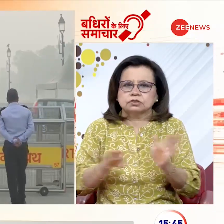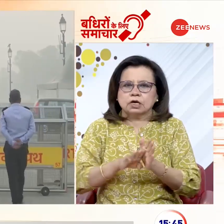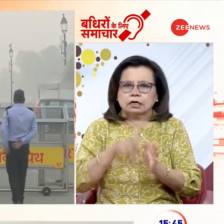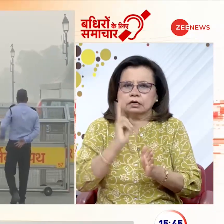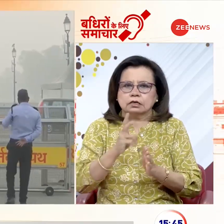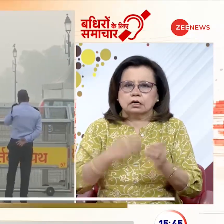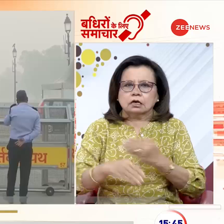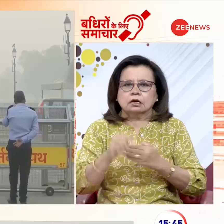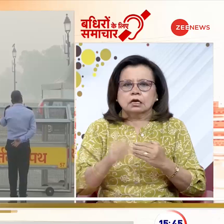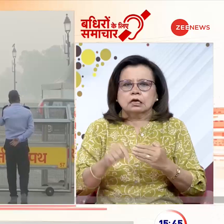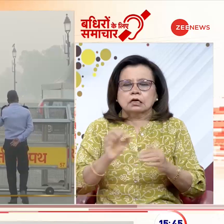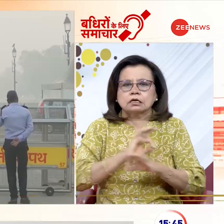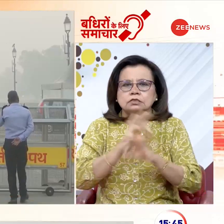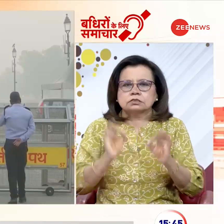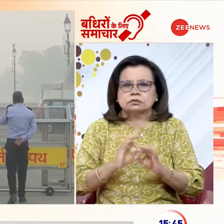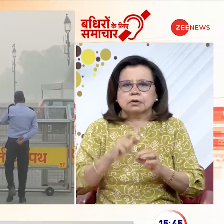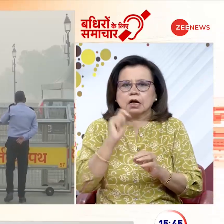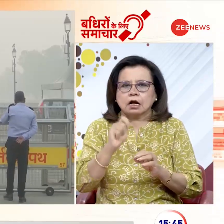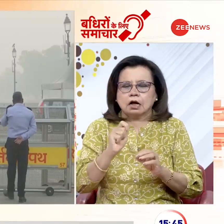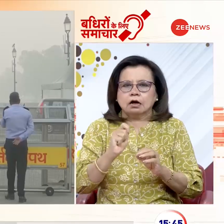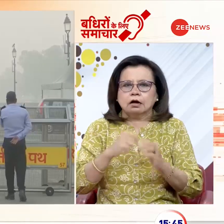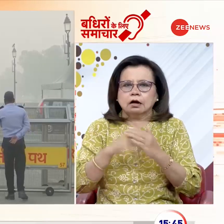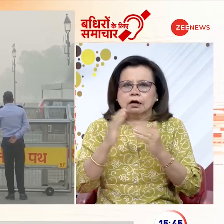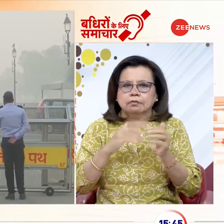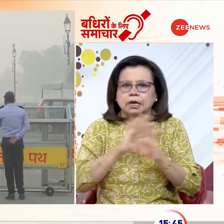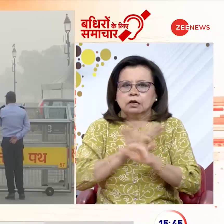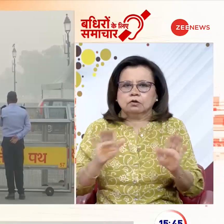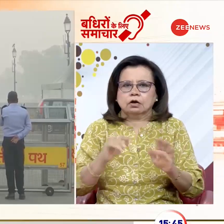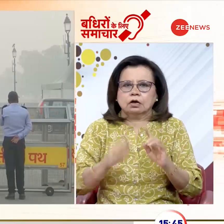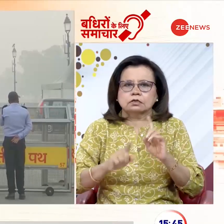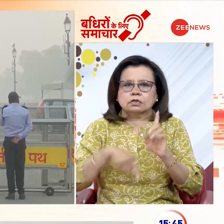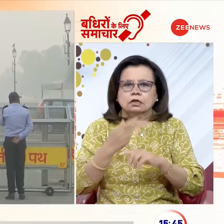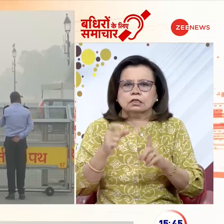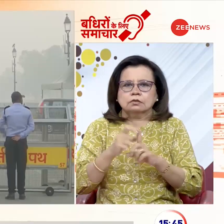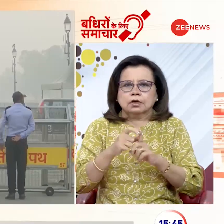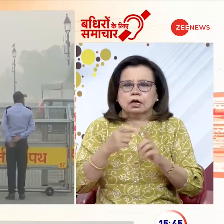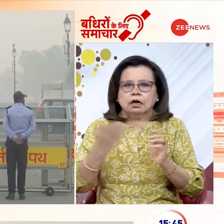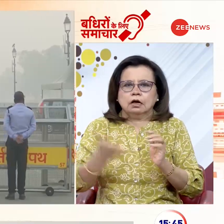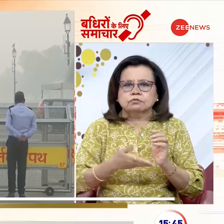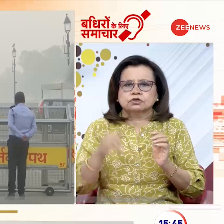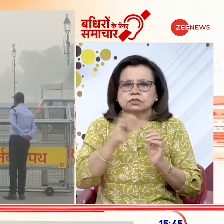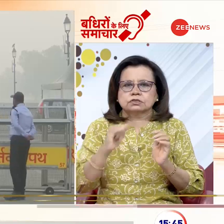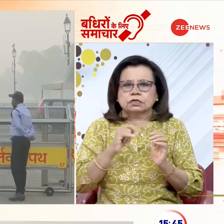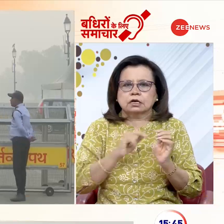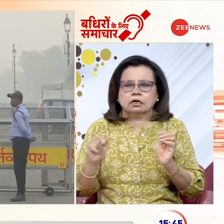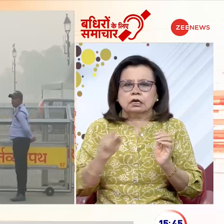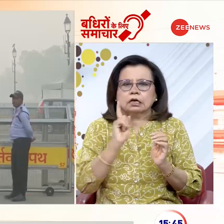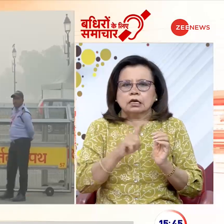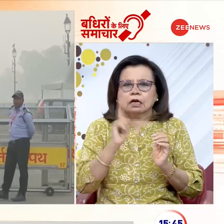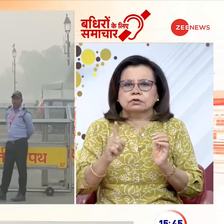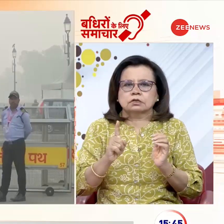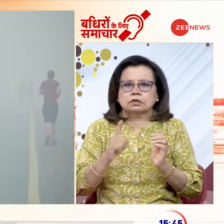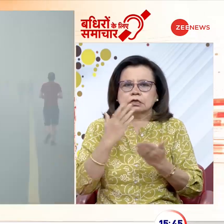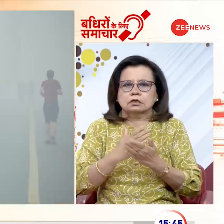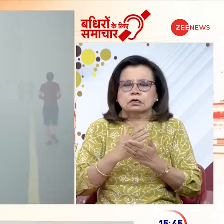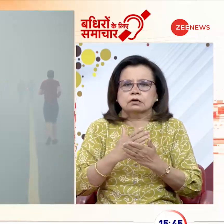रहेगा और किसी भी तरह का निर्माण नहीं होगा। इसके अलावा दिल्ली में अब 6 से लेकर